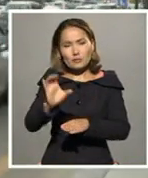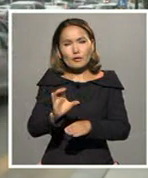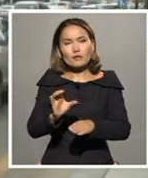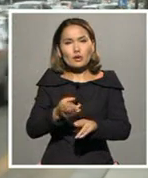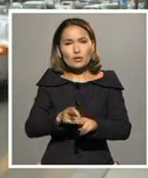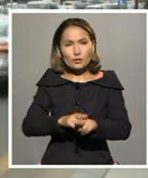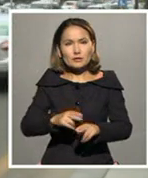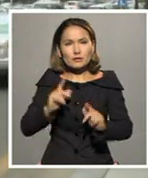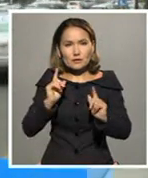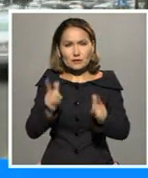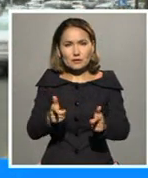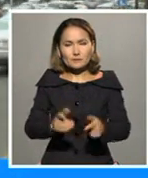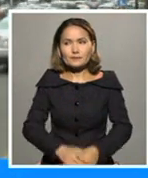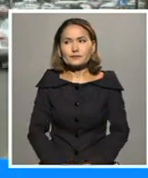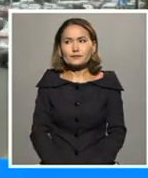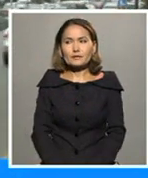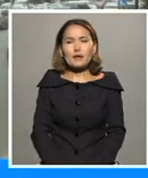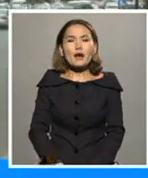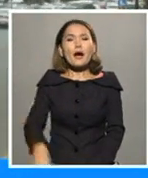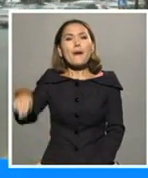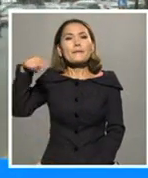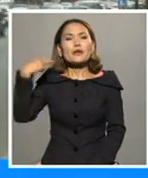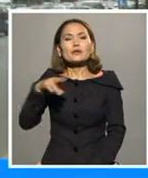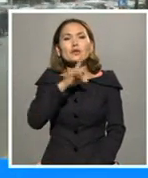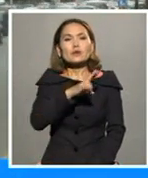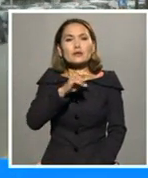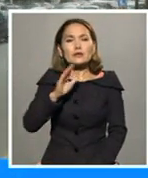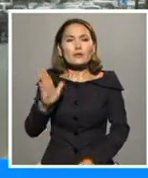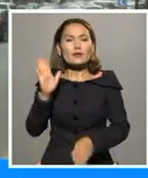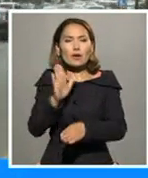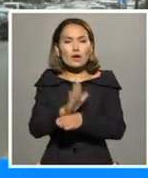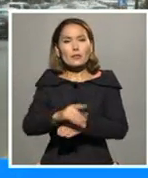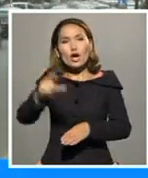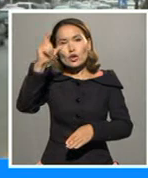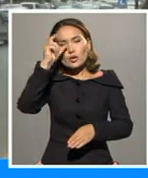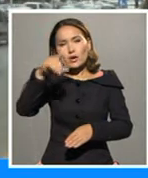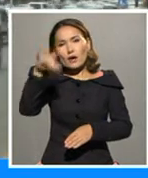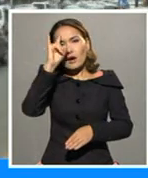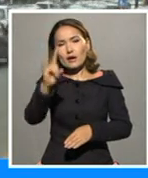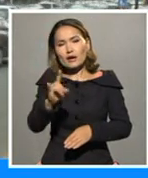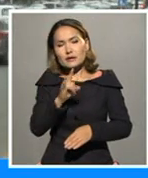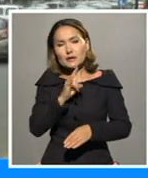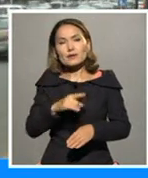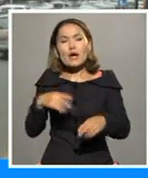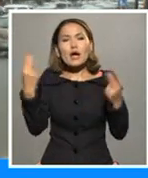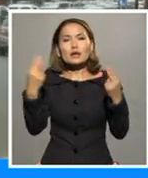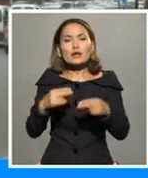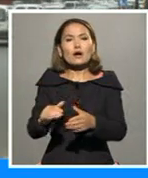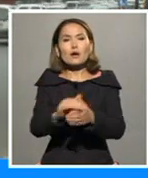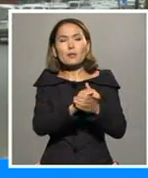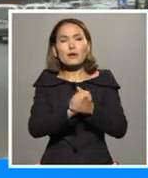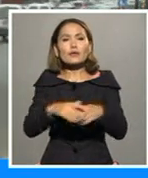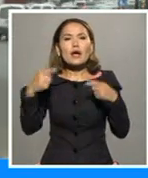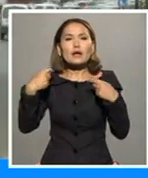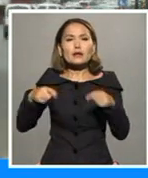туралы ұсынысты осыдан бір жылдай уақыт бұрын президент Нұрсұлтан Назарбаев жасаған болатын. Енді міне түрік ағайындарының өзі кедендік одақ аясында еркін сауда